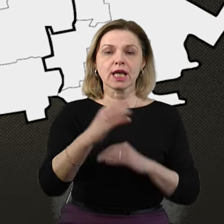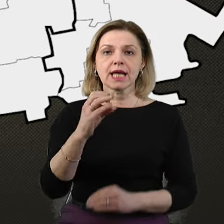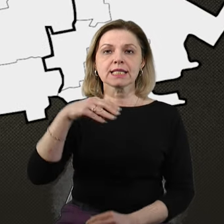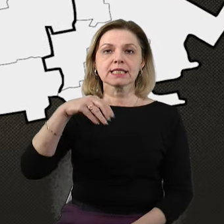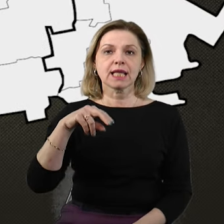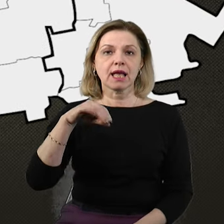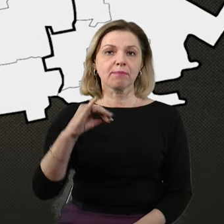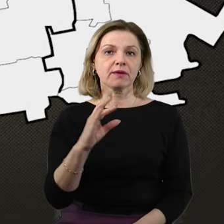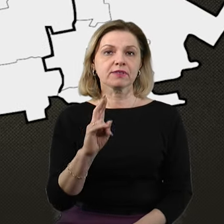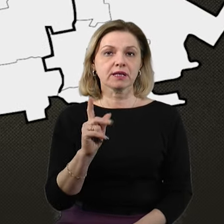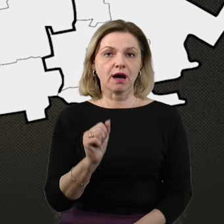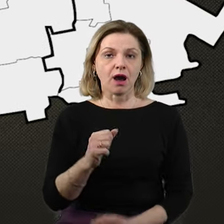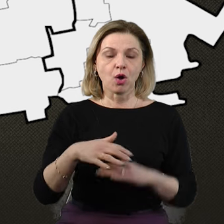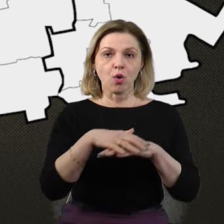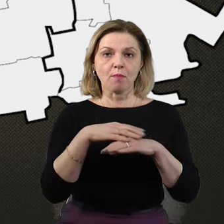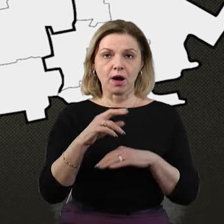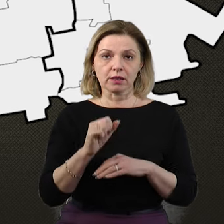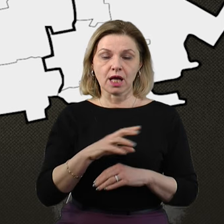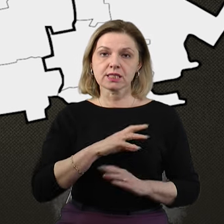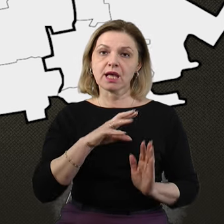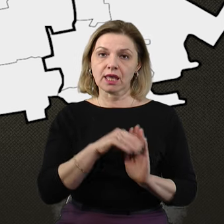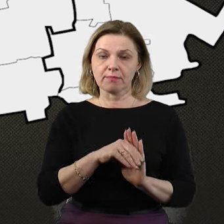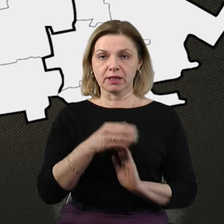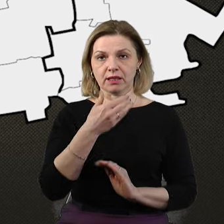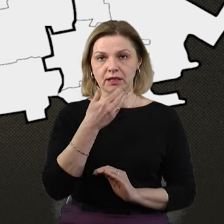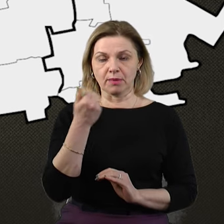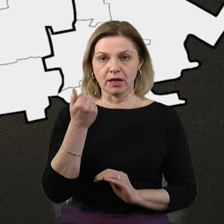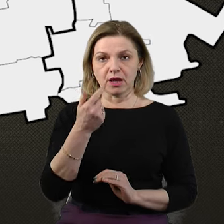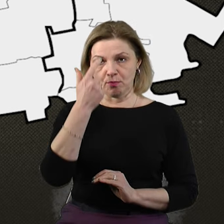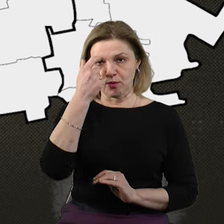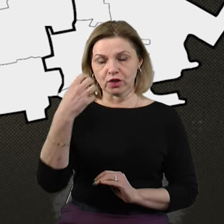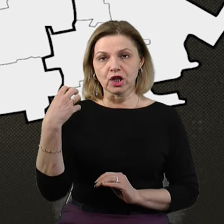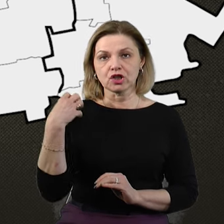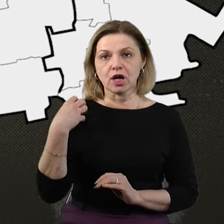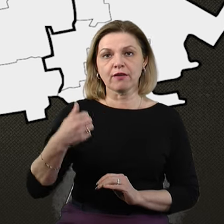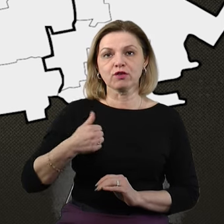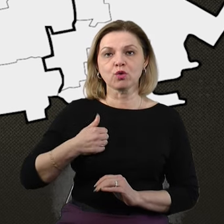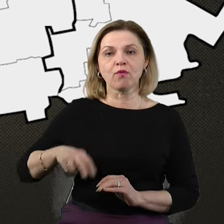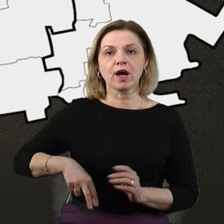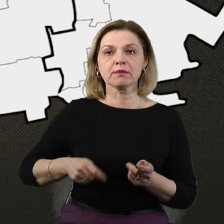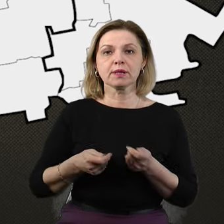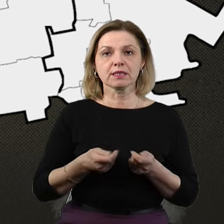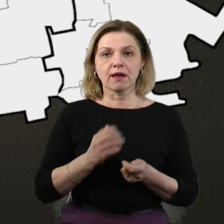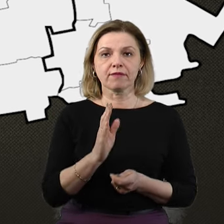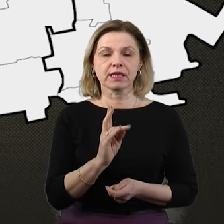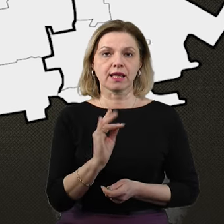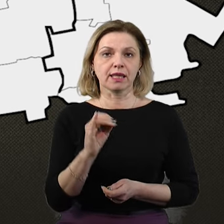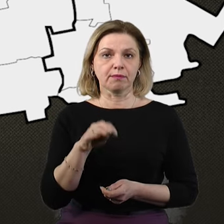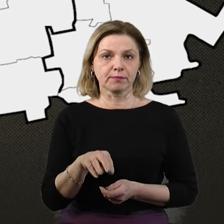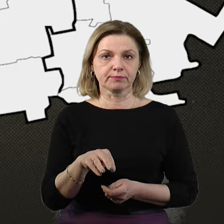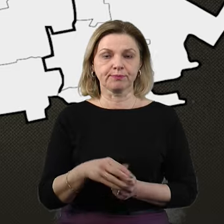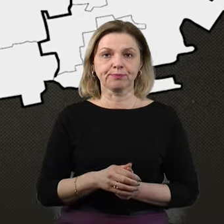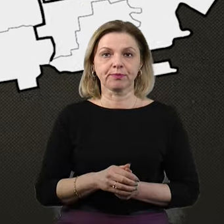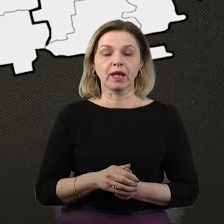степівської громади загиблих внаслідок атаки немає Про це повідомив начальник Миколаївської обласної військової адміністрації Віталій Кім У